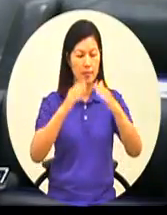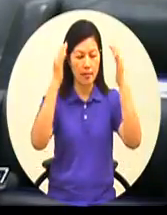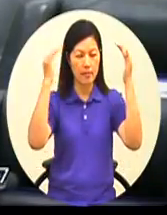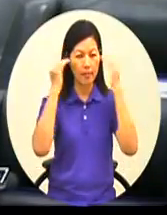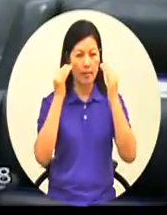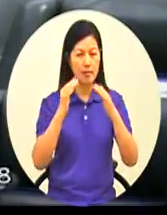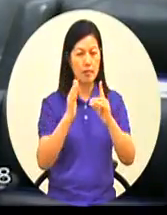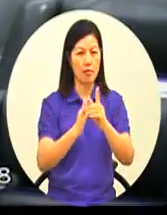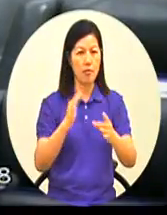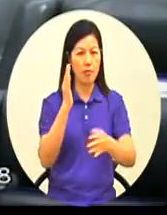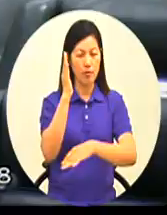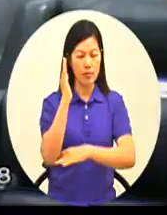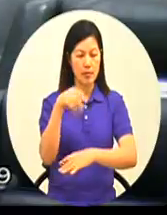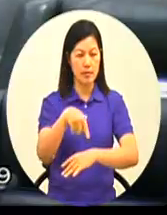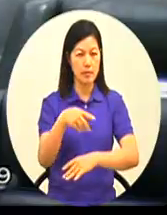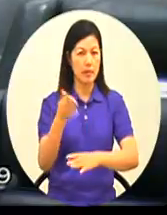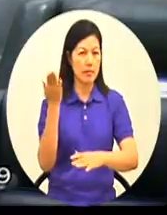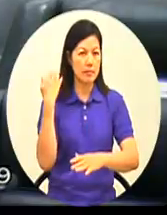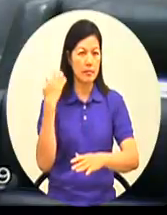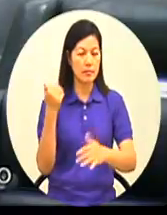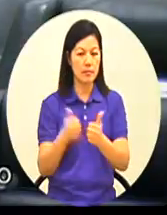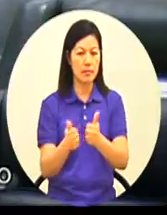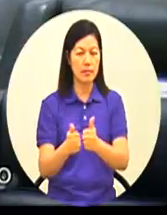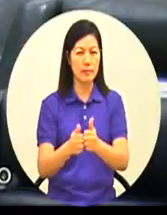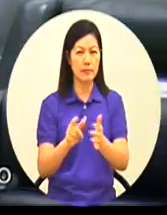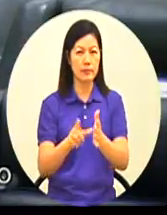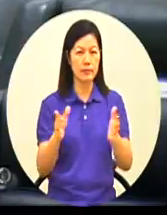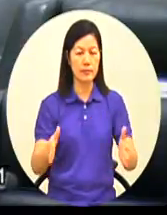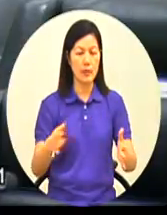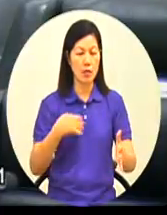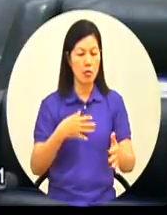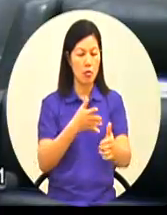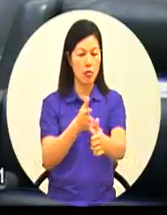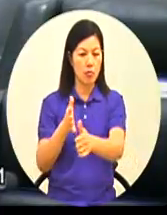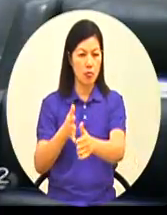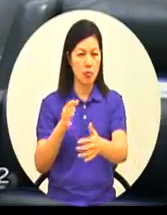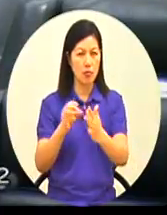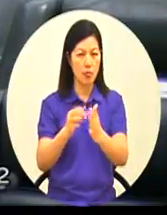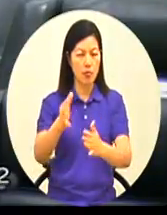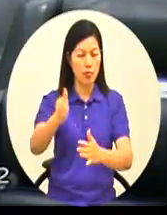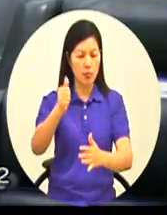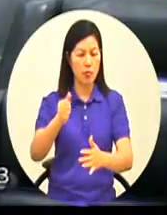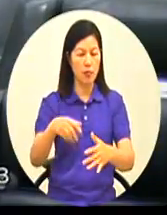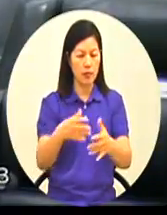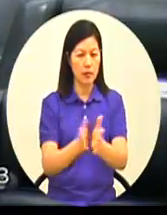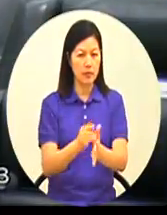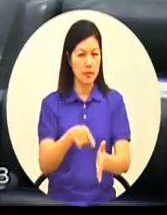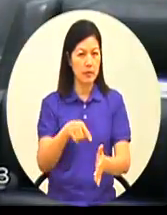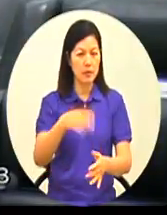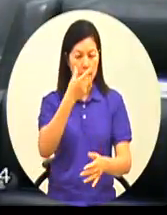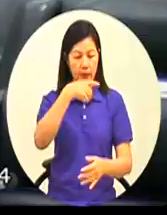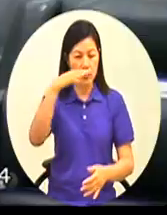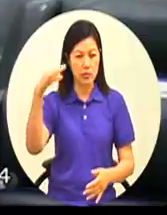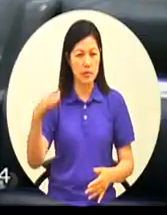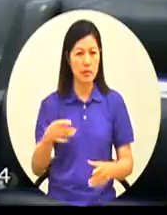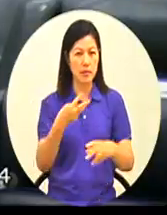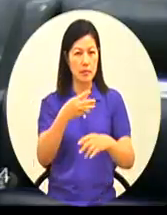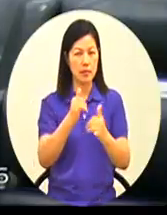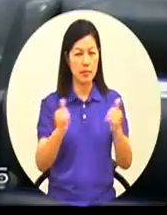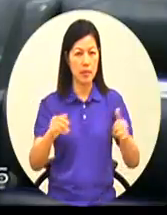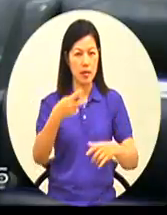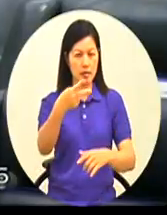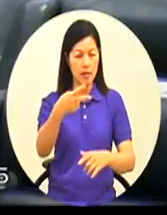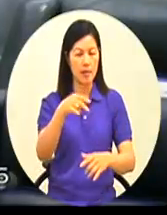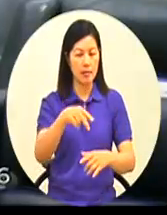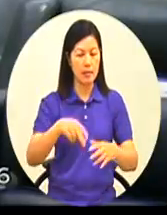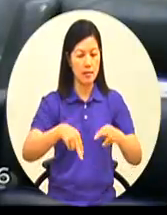政，以及据上一次会期我请教我们局长的部分是说，好像在凤山跟三民二行政区